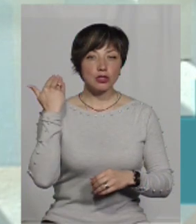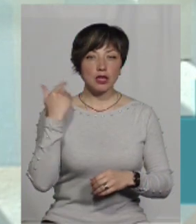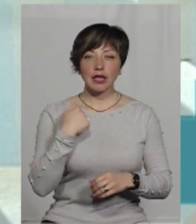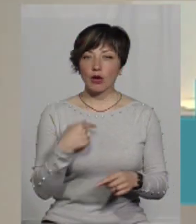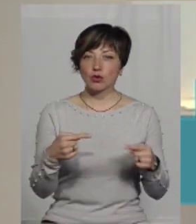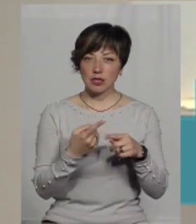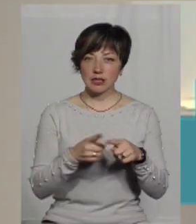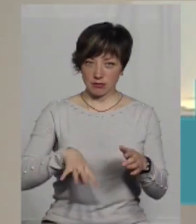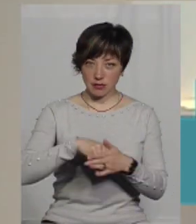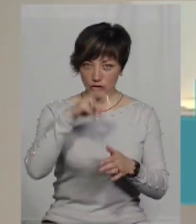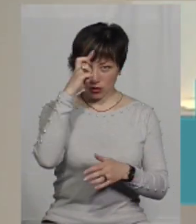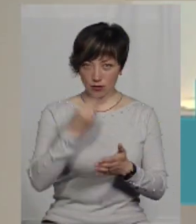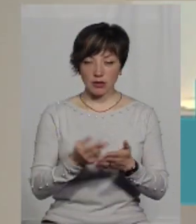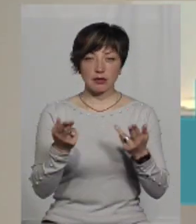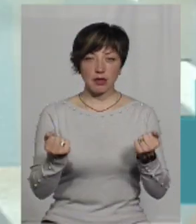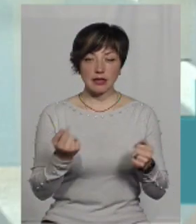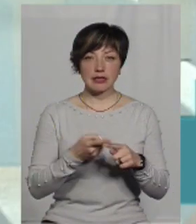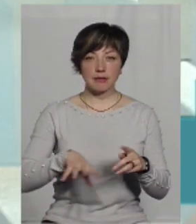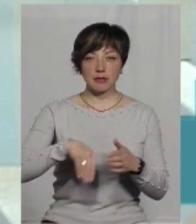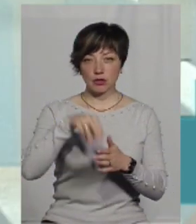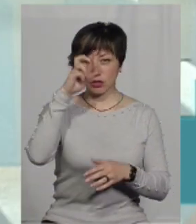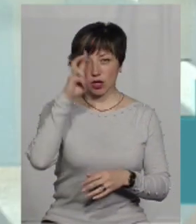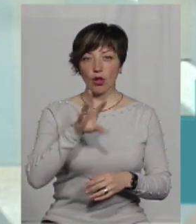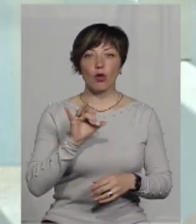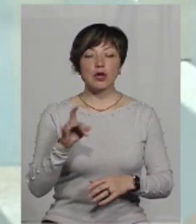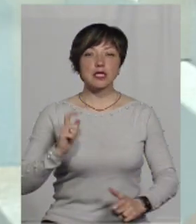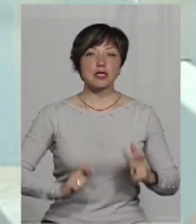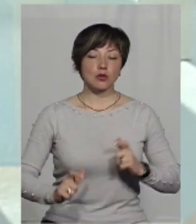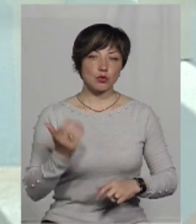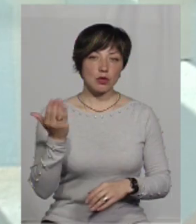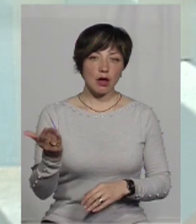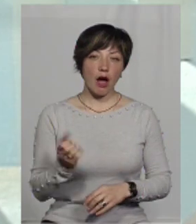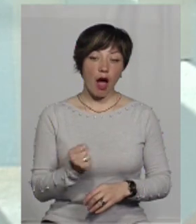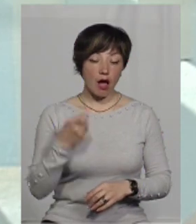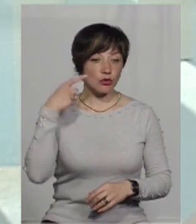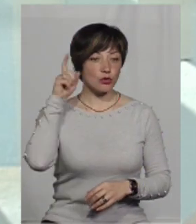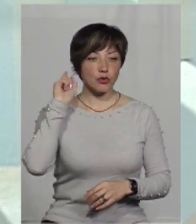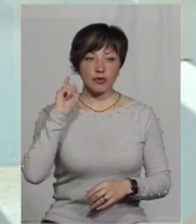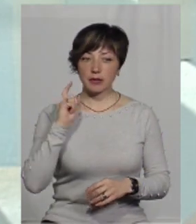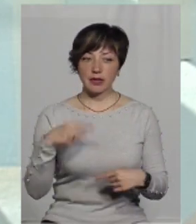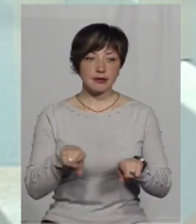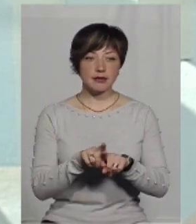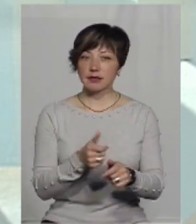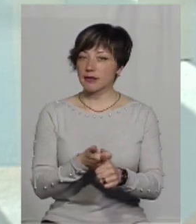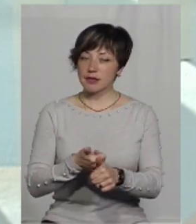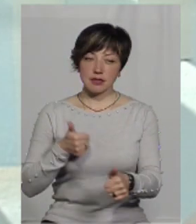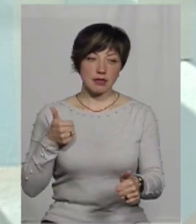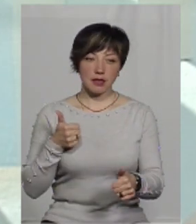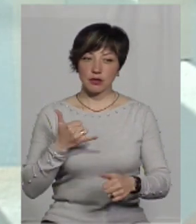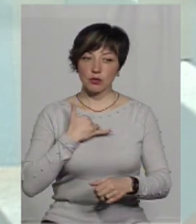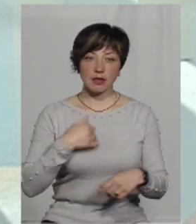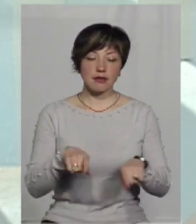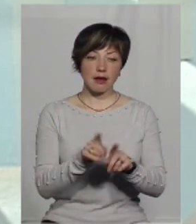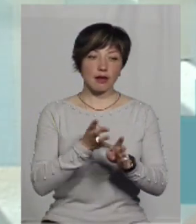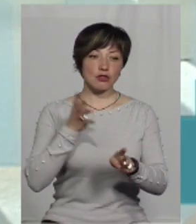Я уточню, це кошти з державного бюджету? З державного бюджету. Це все в Лор-інституті. А от слухові апарати, ми настільки відстали, що в нас така